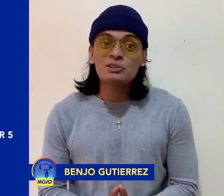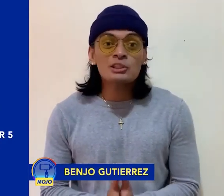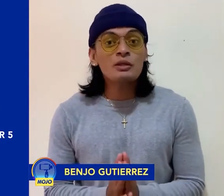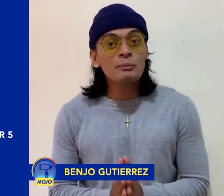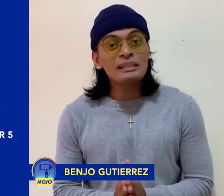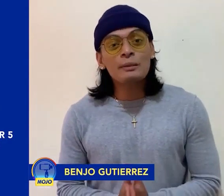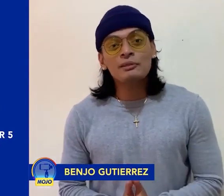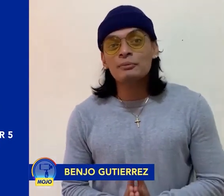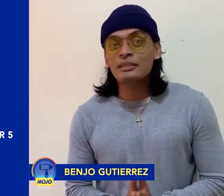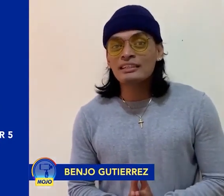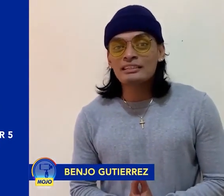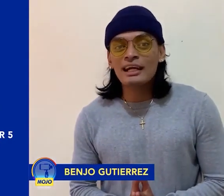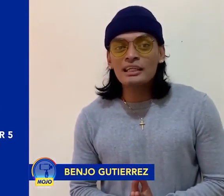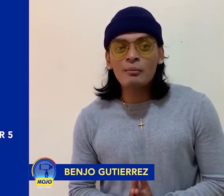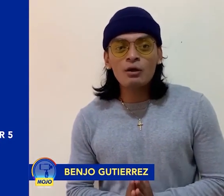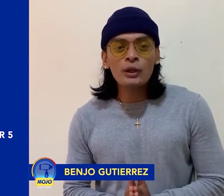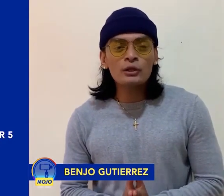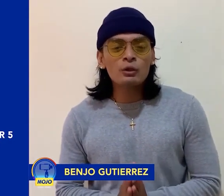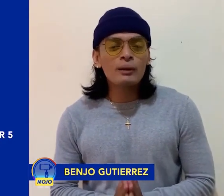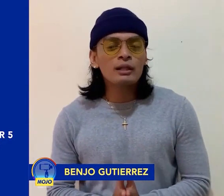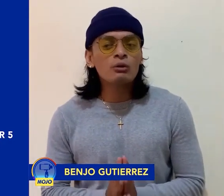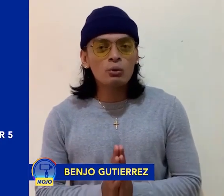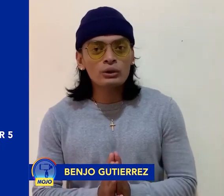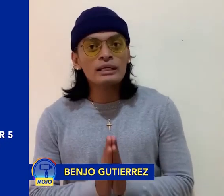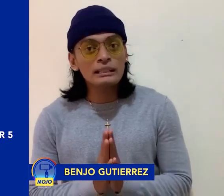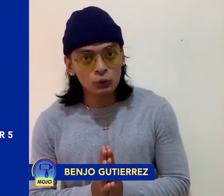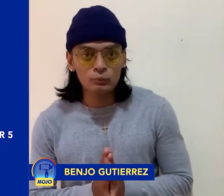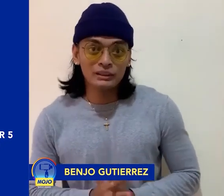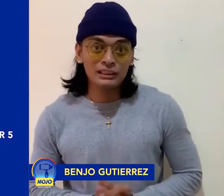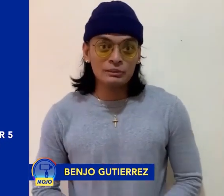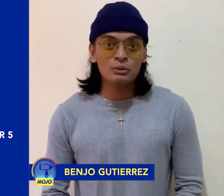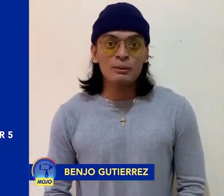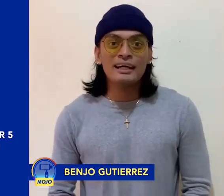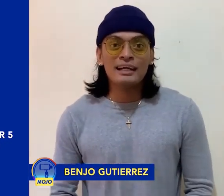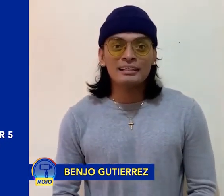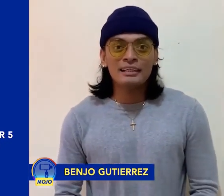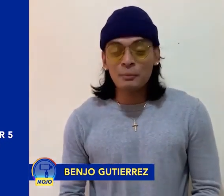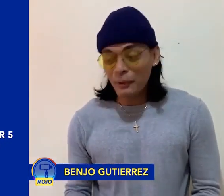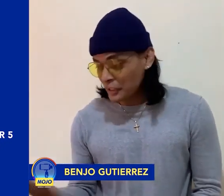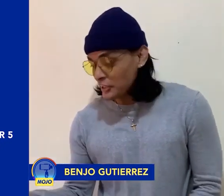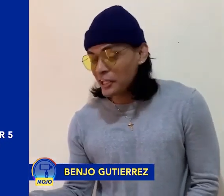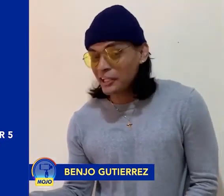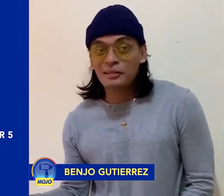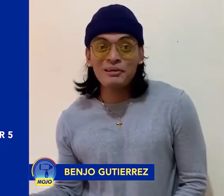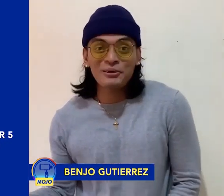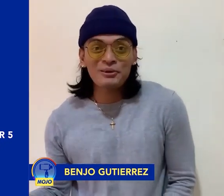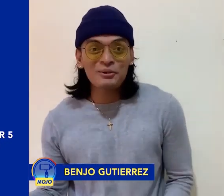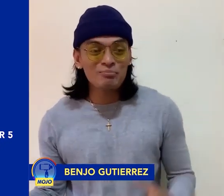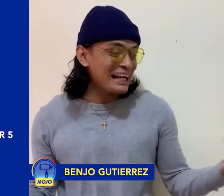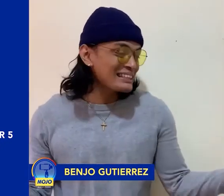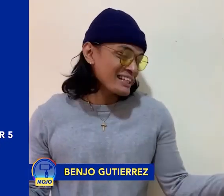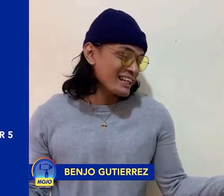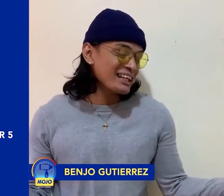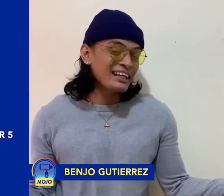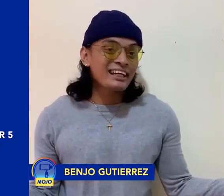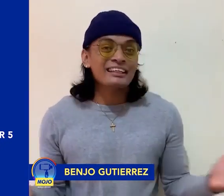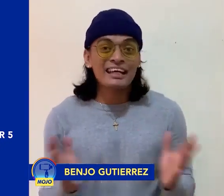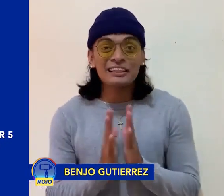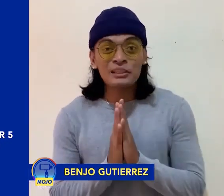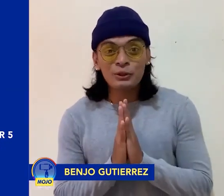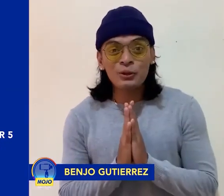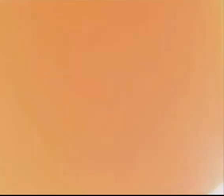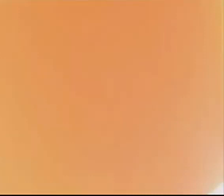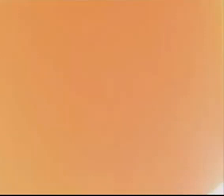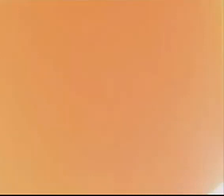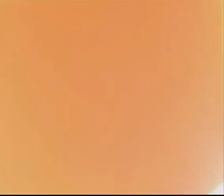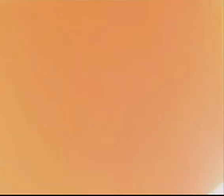ko sa One Balita Pilipinas ay ang mga kwentong parang unang higo ko ng kape sa umaga. Panggising, pero balanse.